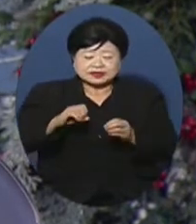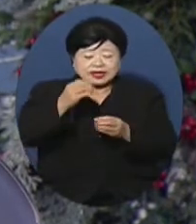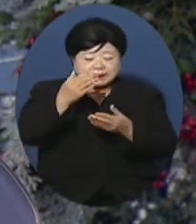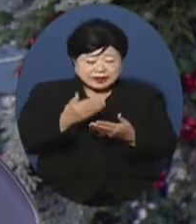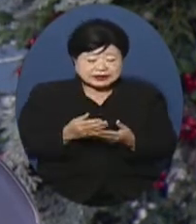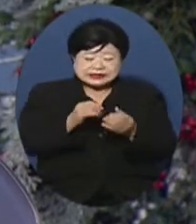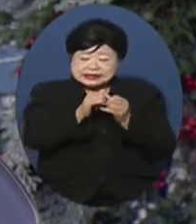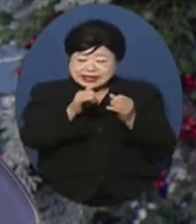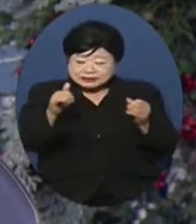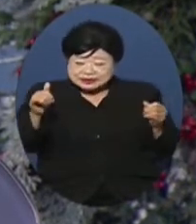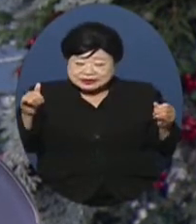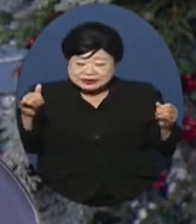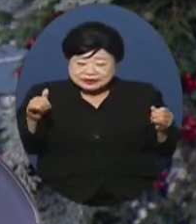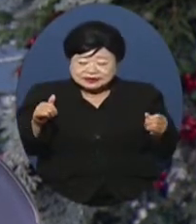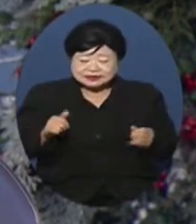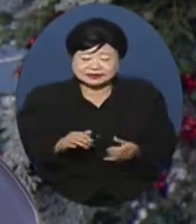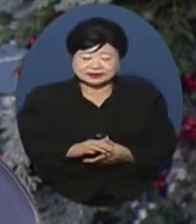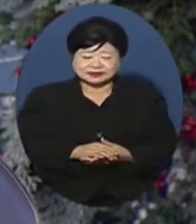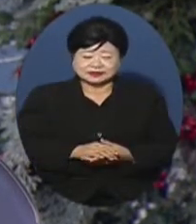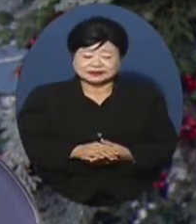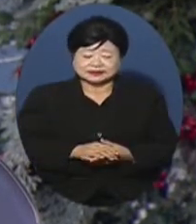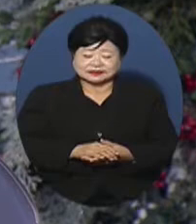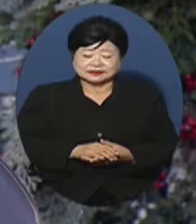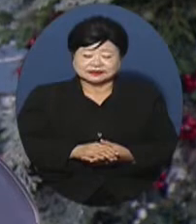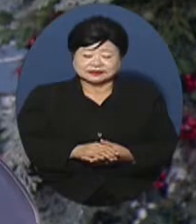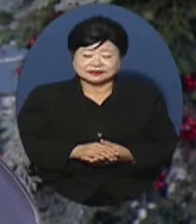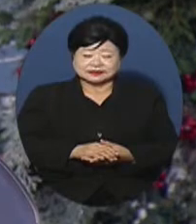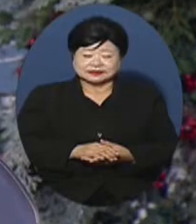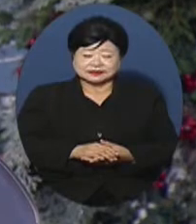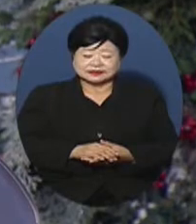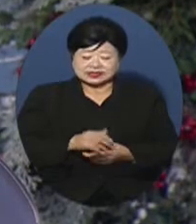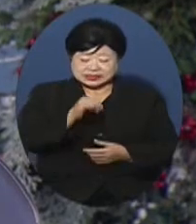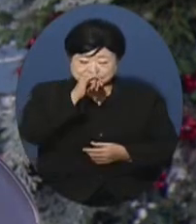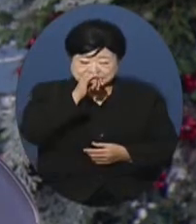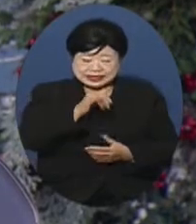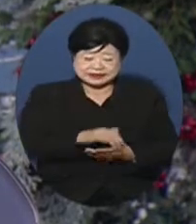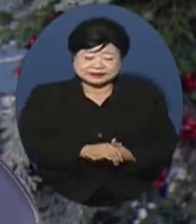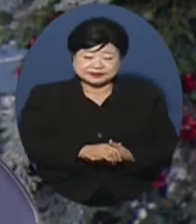사람들이 보통 지 이미지 있습니다